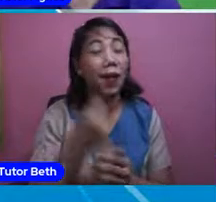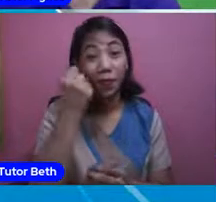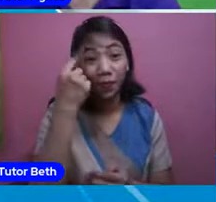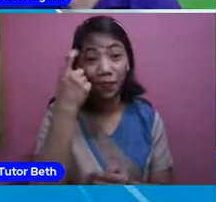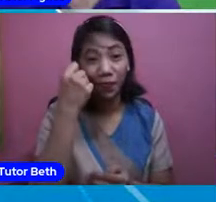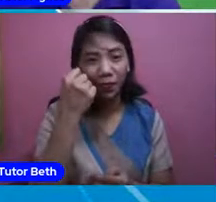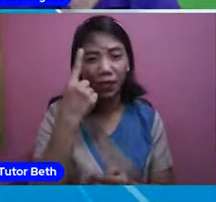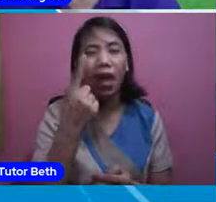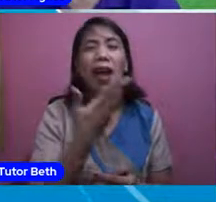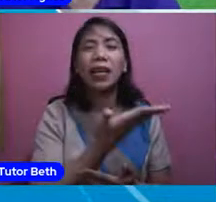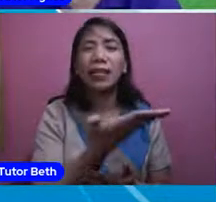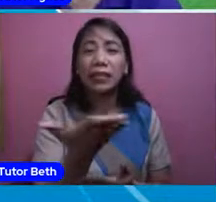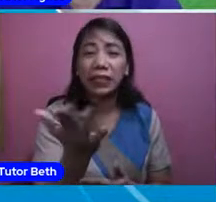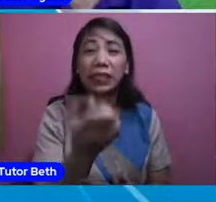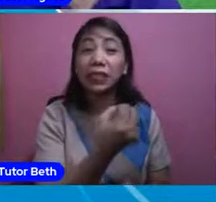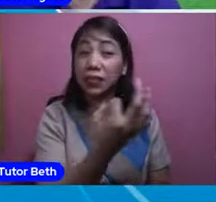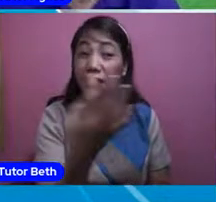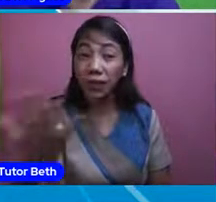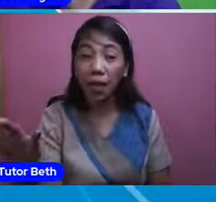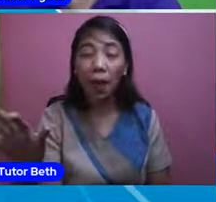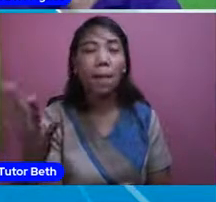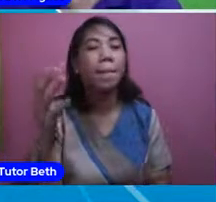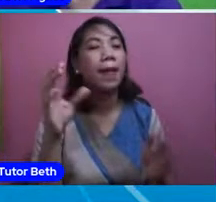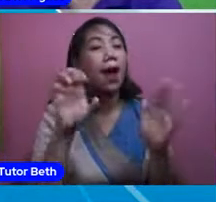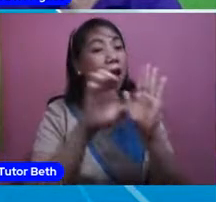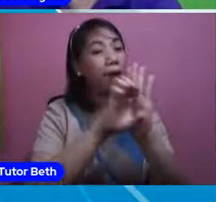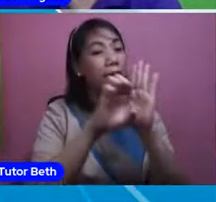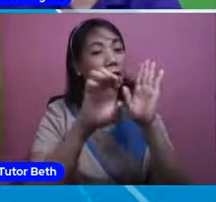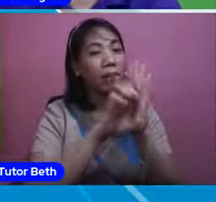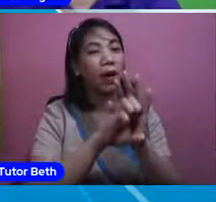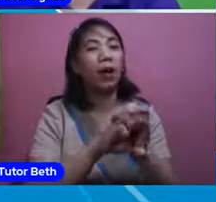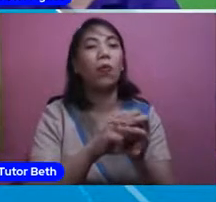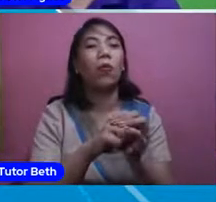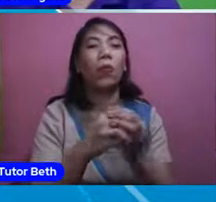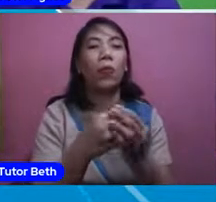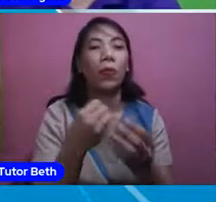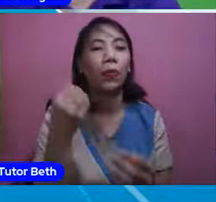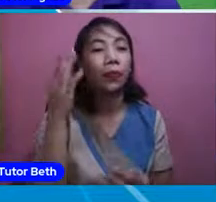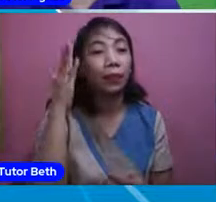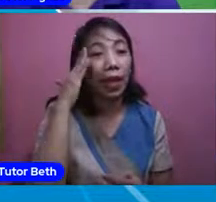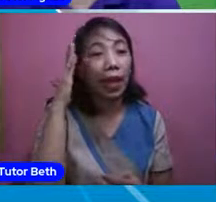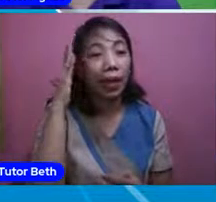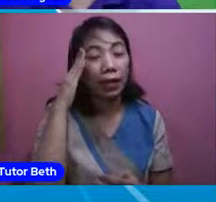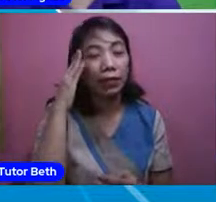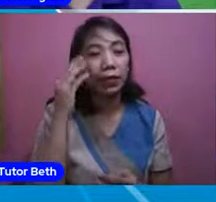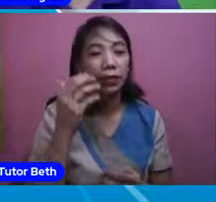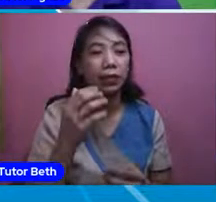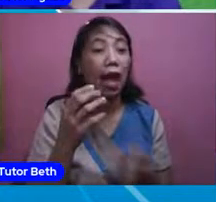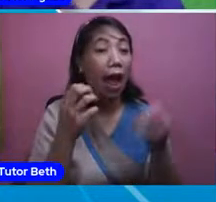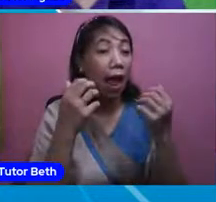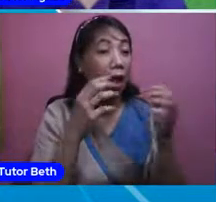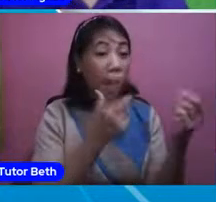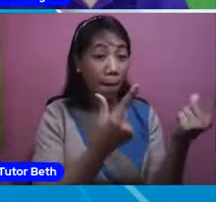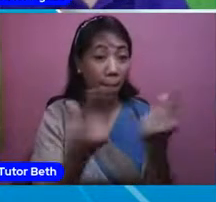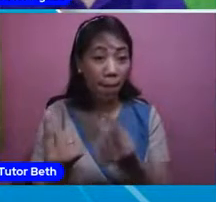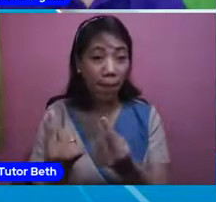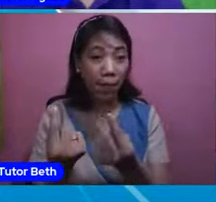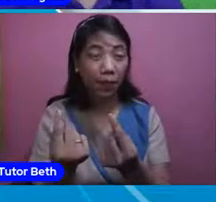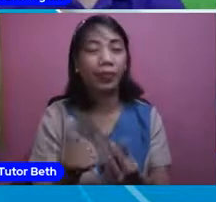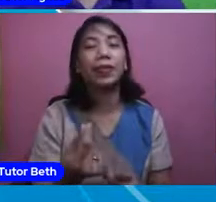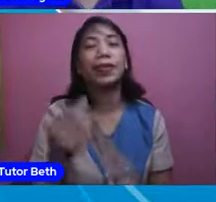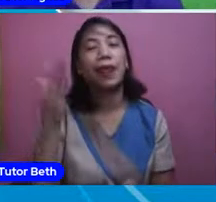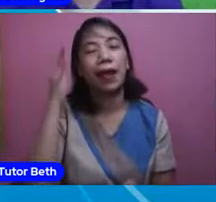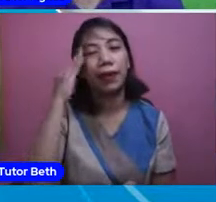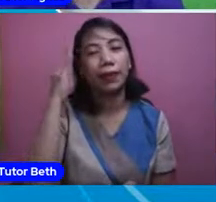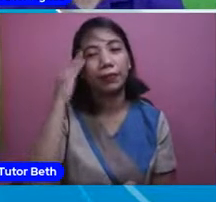Yan yung mga halimbawa na kaya gawin ni Alvin. Siguro hindi lang si Alvin, pati kayo siguro, kaya nyo na rin gawin yan.